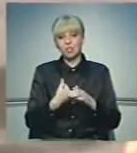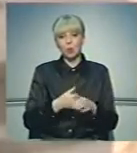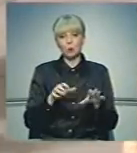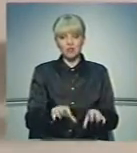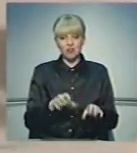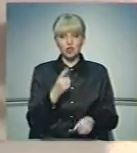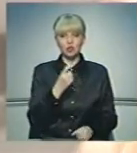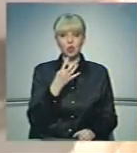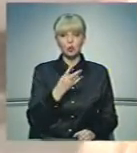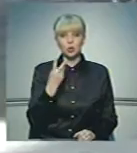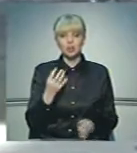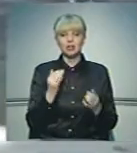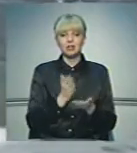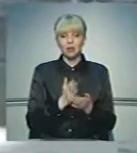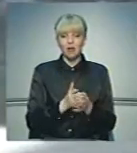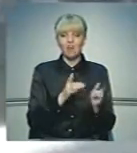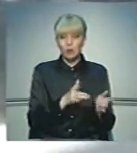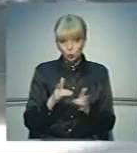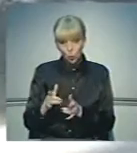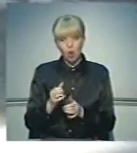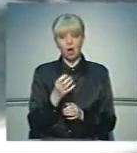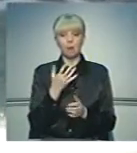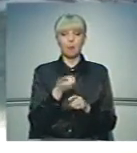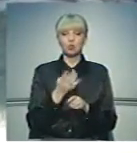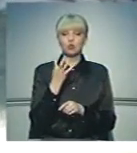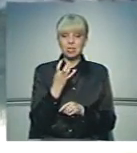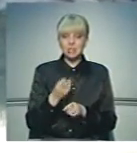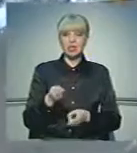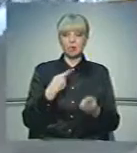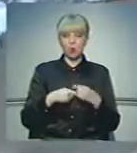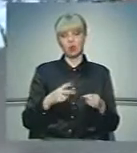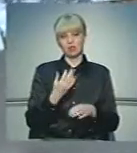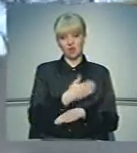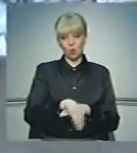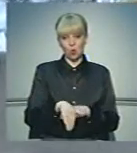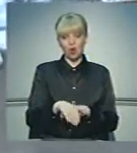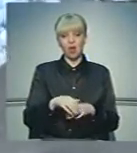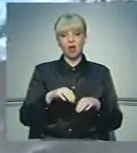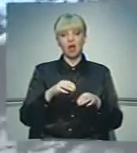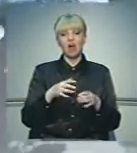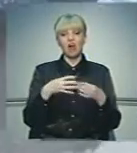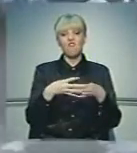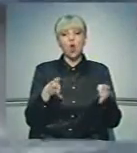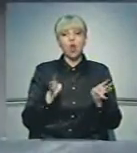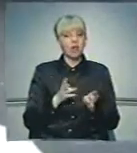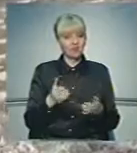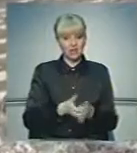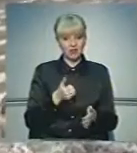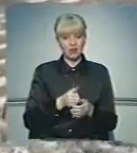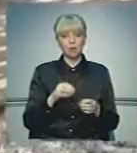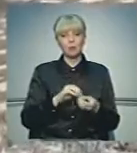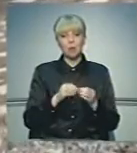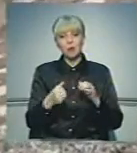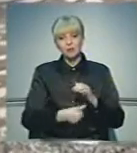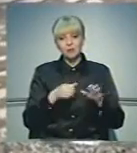тварин. 143 нині знаходяться в притулку, а понад 400 повернули знову на вулицю, бо вольєрів не вистачає. Проблема безпритульних